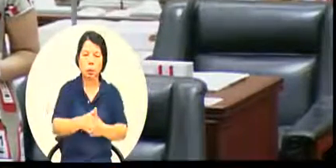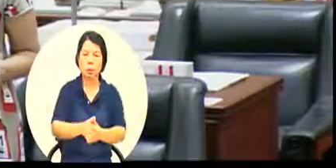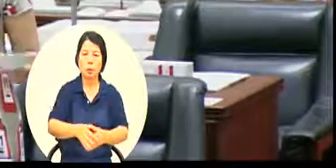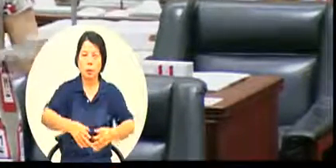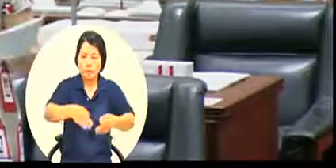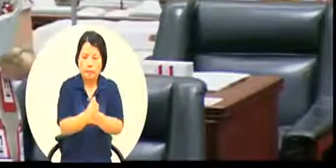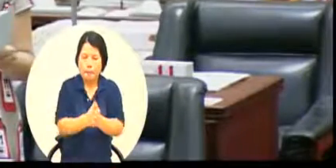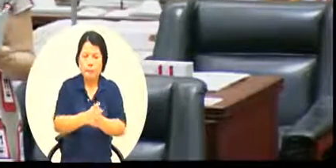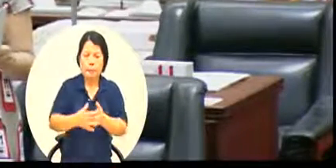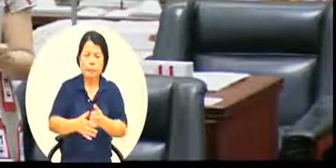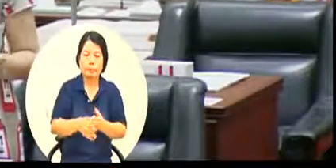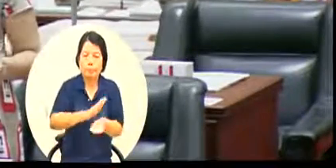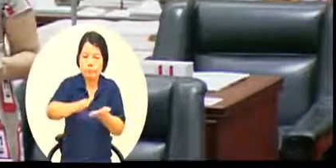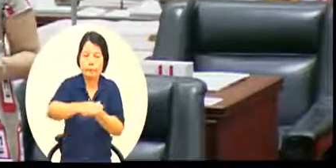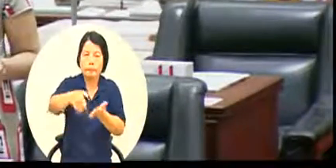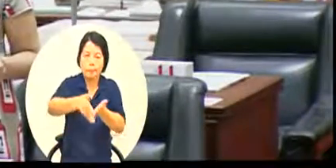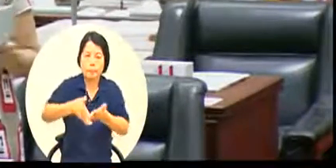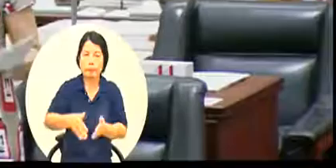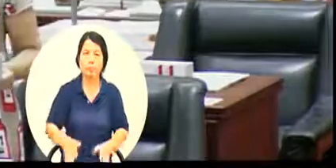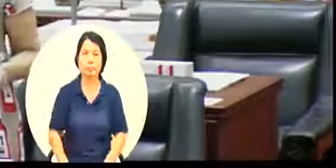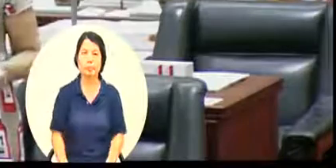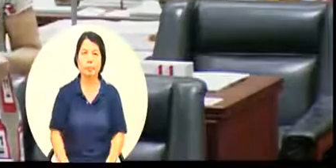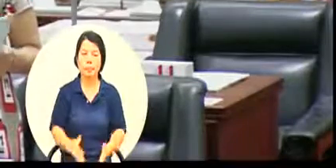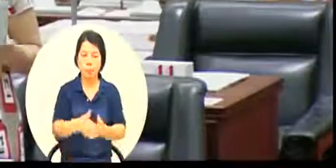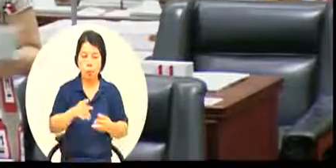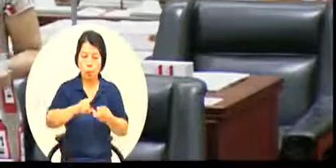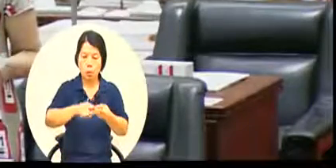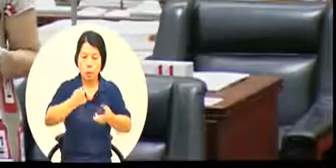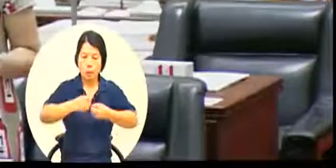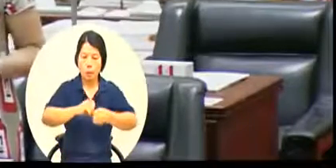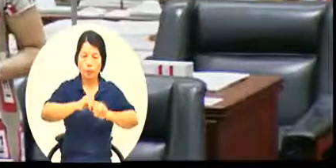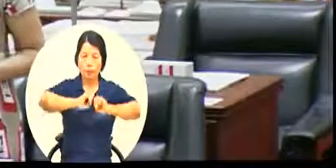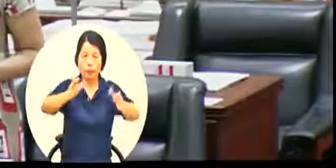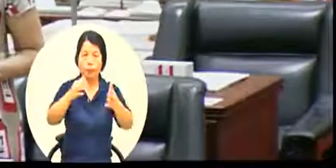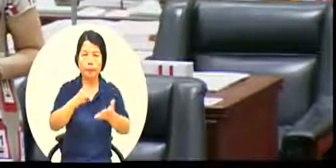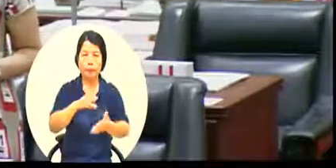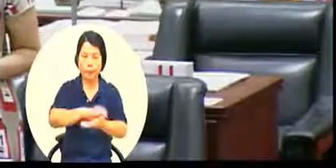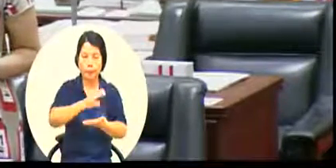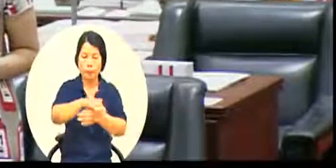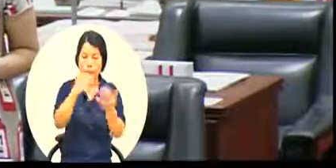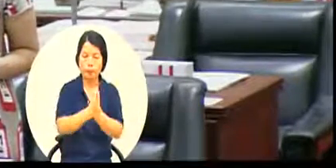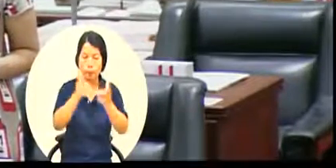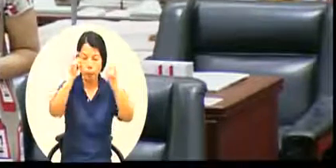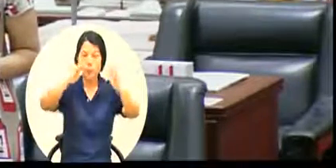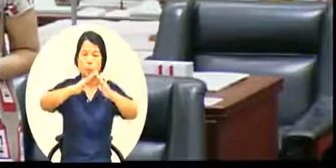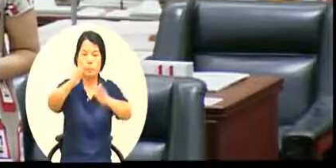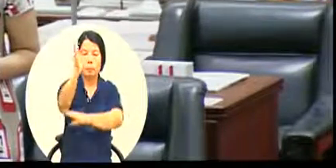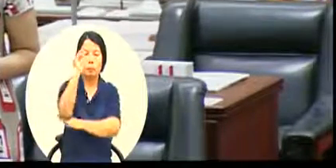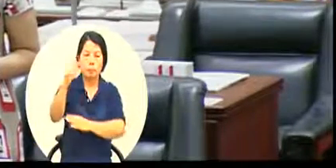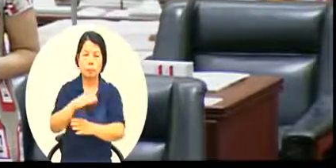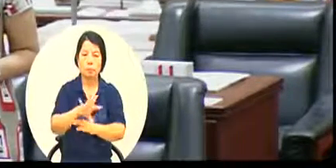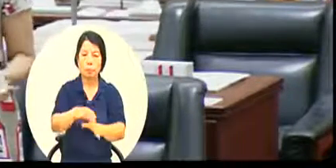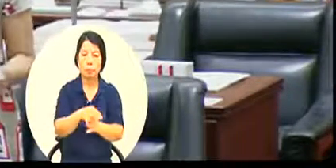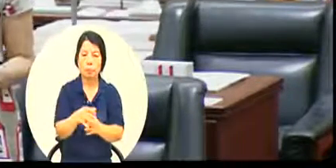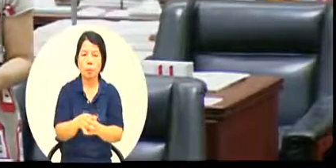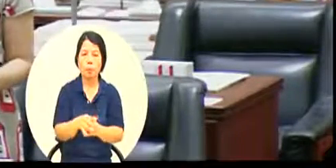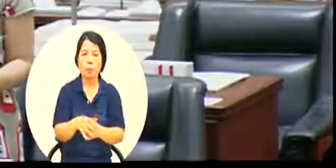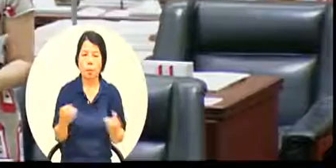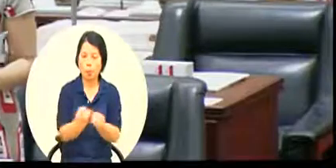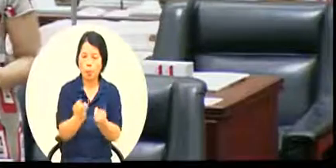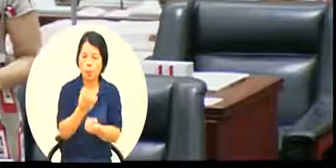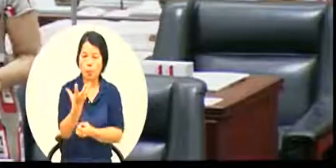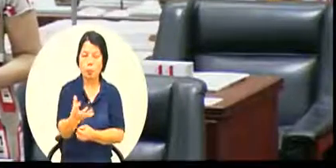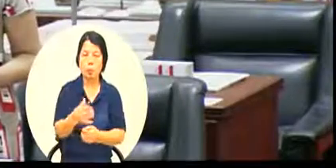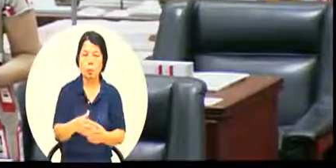的？在你这个阶段点所做的报告里头，所要提点高雄市政府的到底是什么东西？你不要弄一